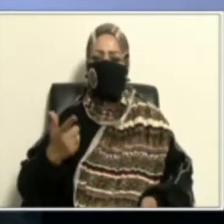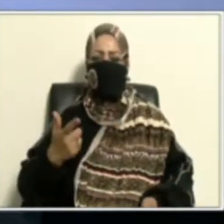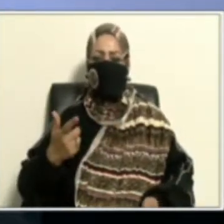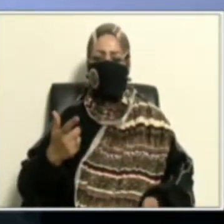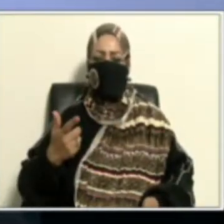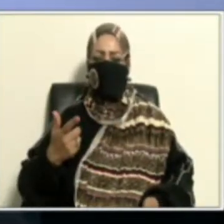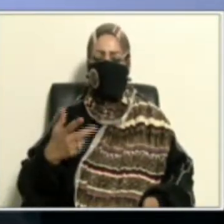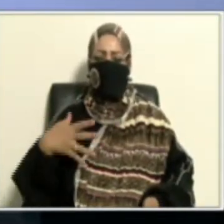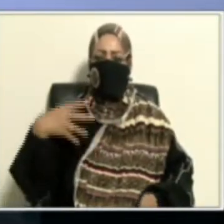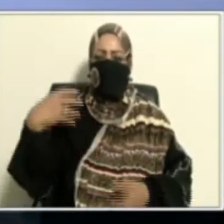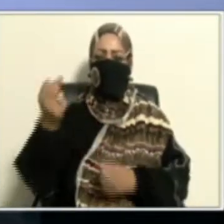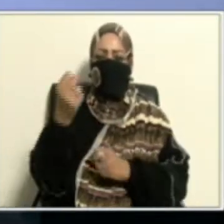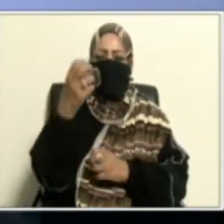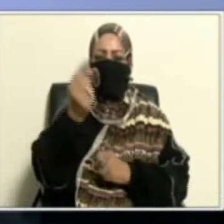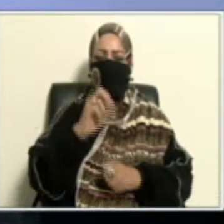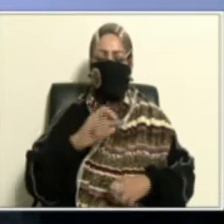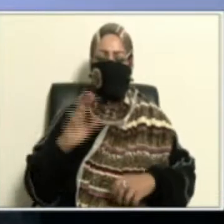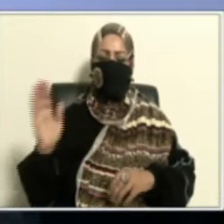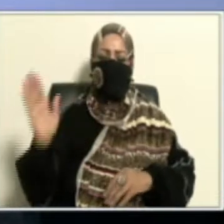أخ مبروك، السلام عليكم.